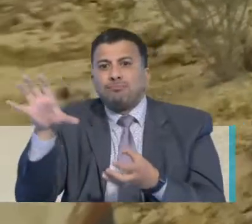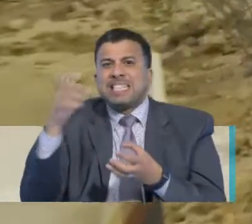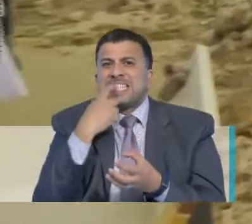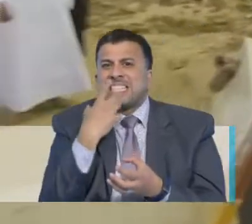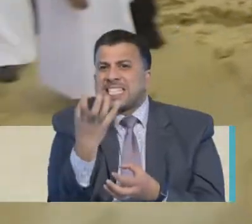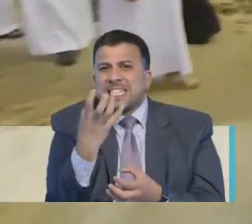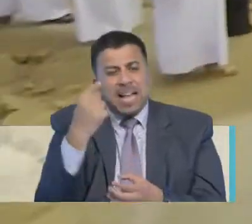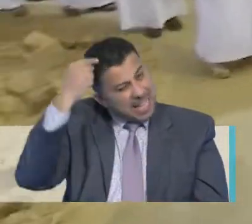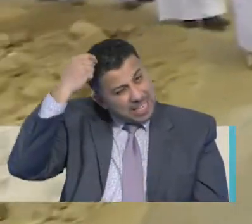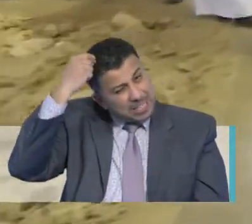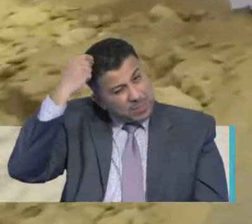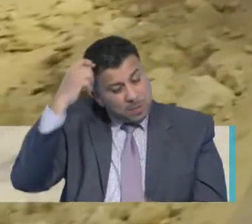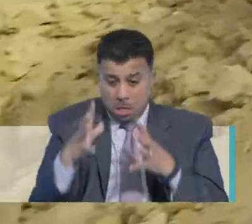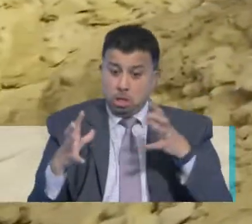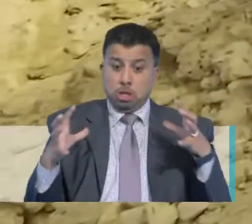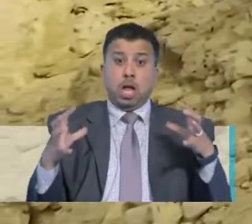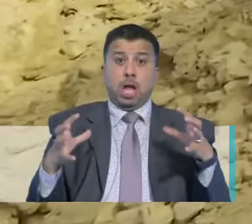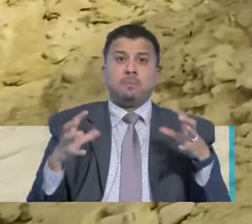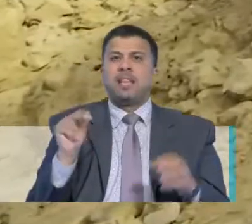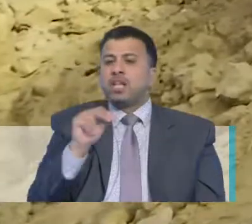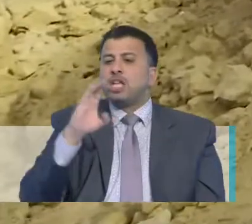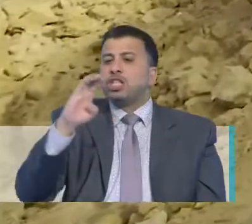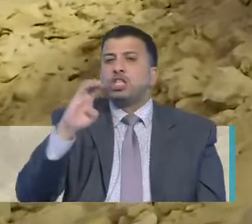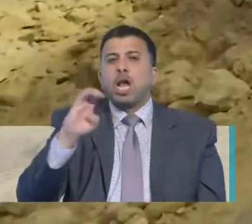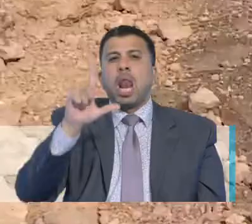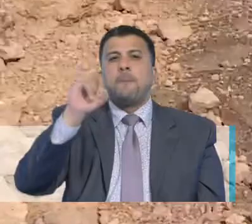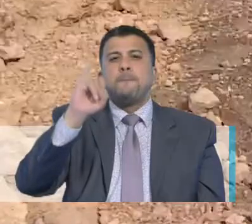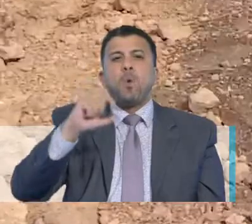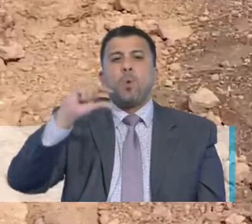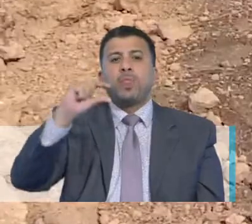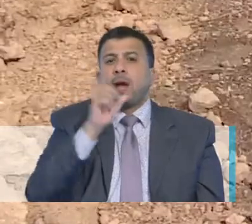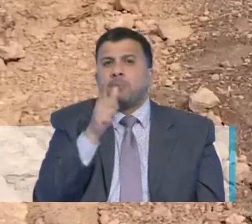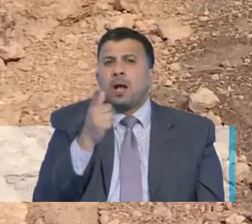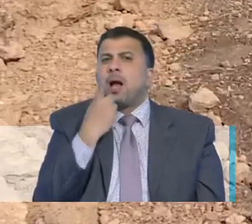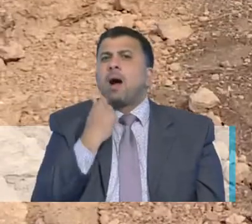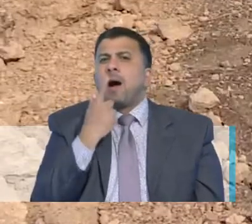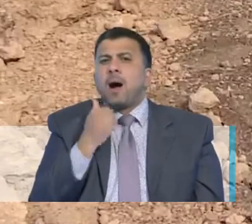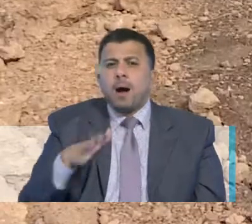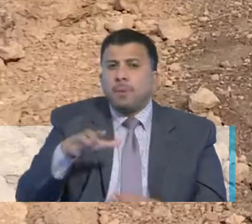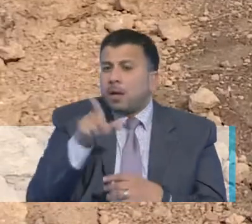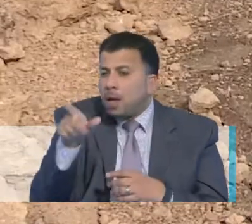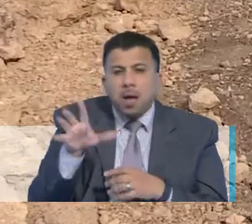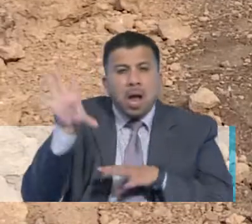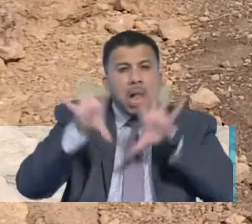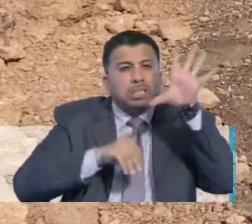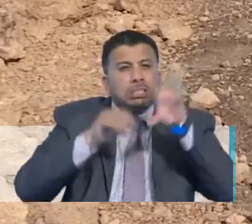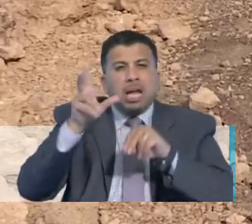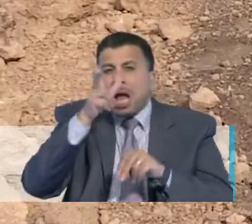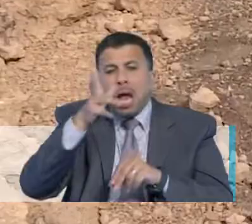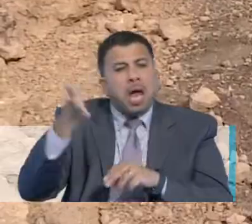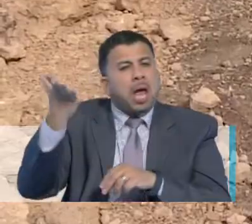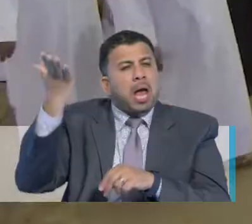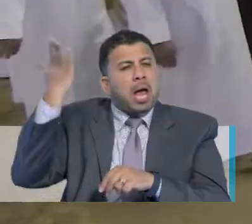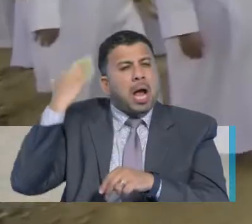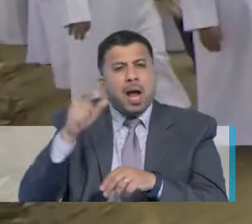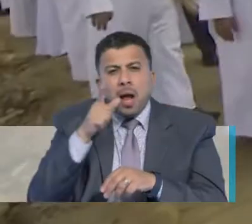صخورا سوداء ضخمة بحجم الجلمود مصفوفة في رصيص أحمر لتروي قصة انبثاق الأوفيولايت